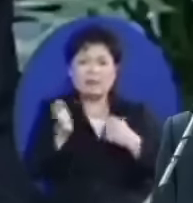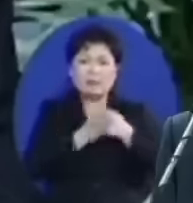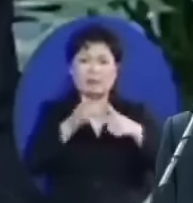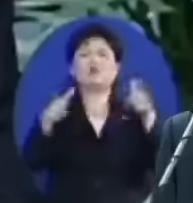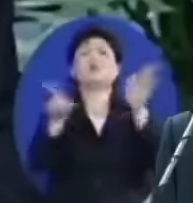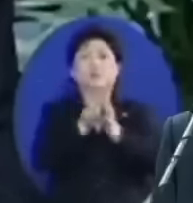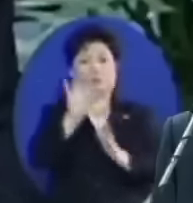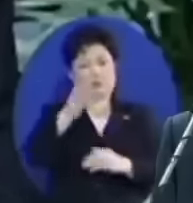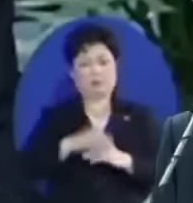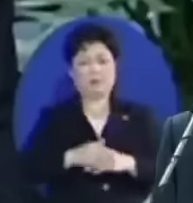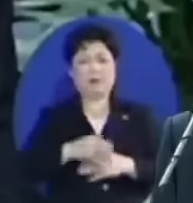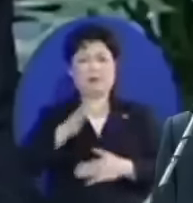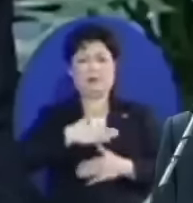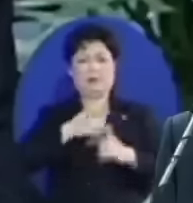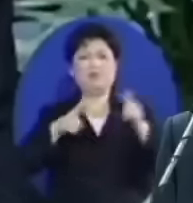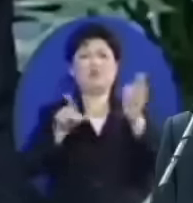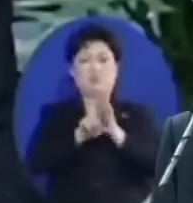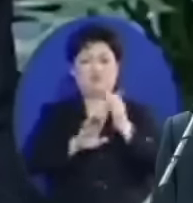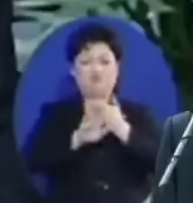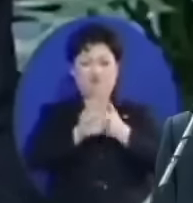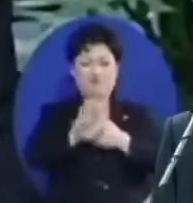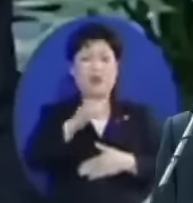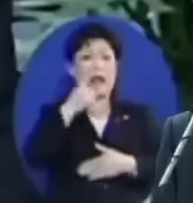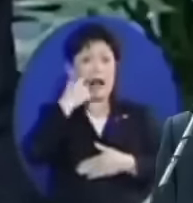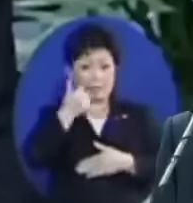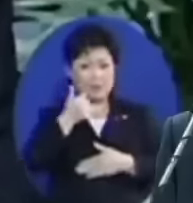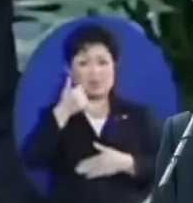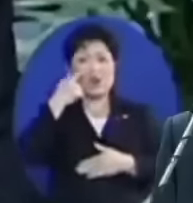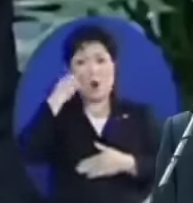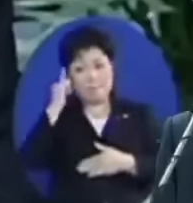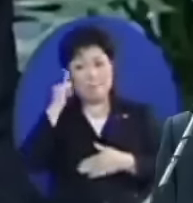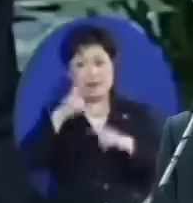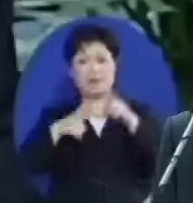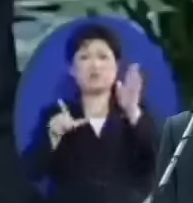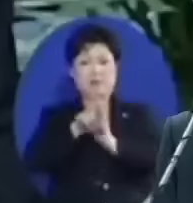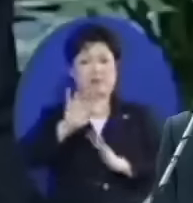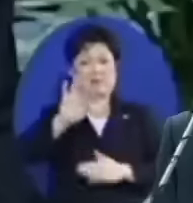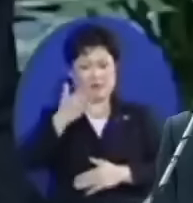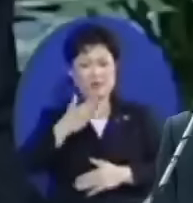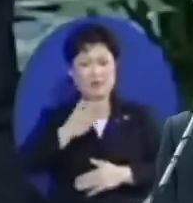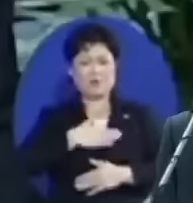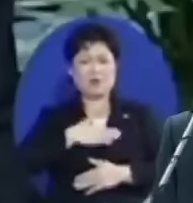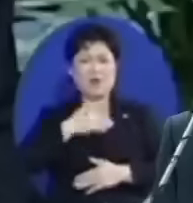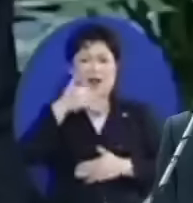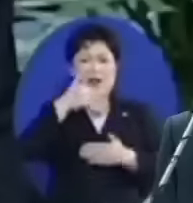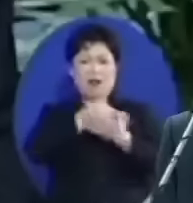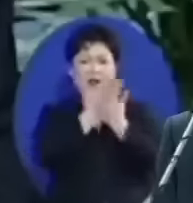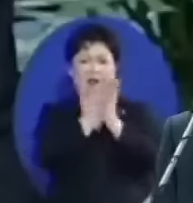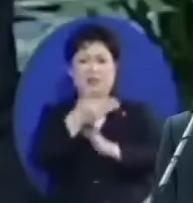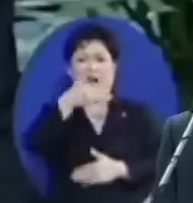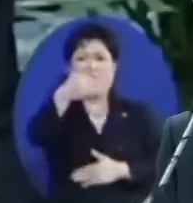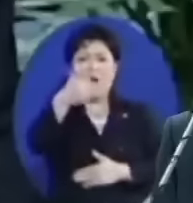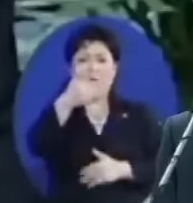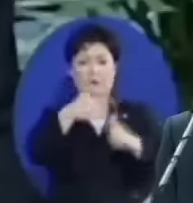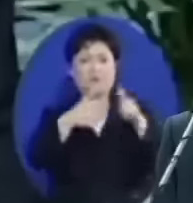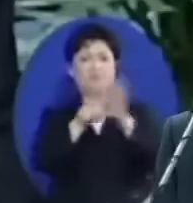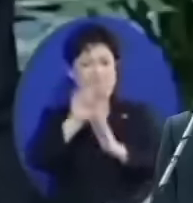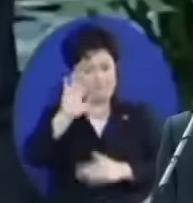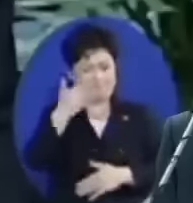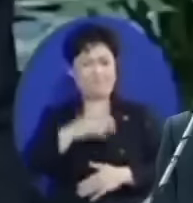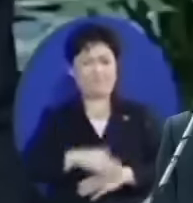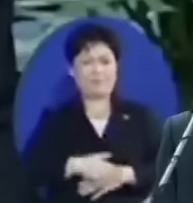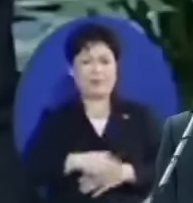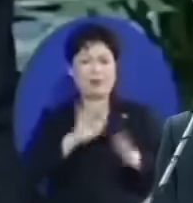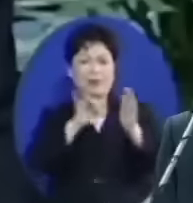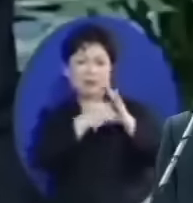제가 예수 믿고 난 다음에 우리 아버지 어머님이 예수님을 믿으시고 우리 아홉 형제간이 예수를 믿었고, 그 다음에